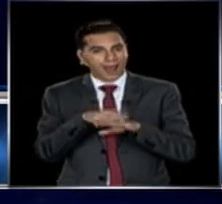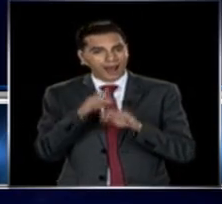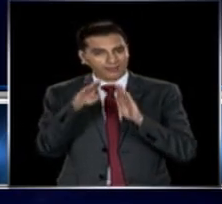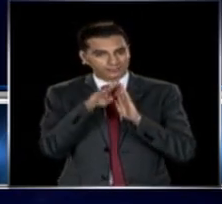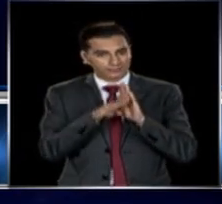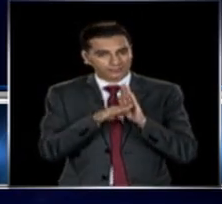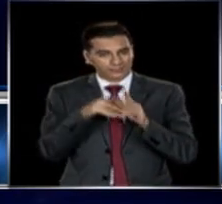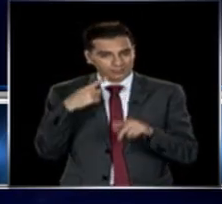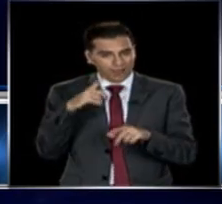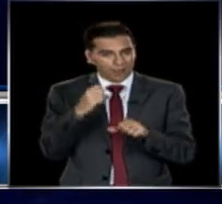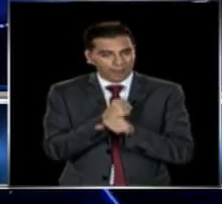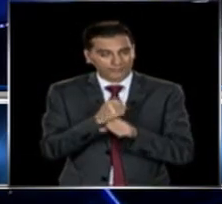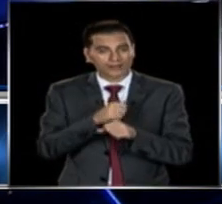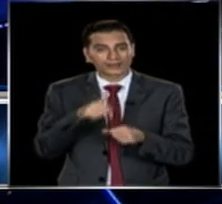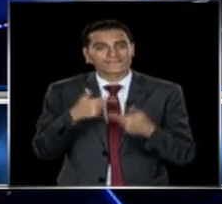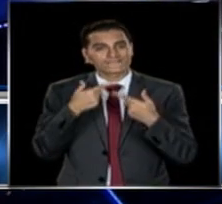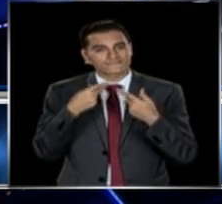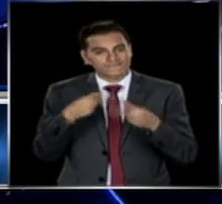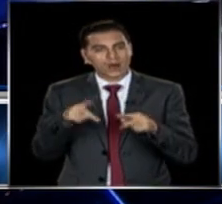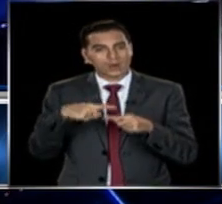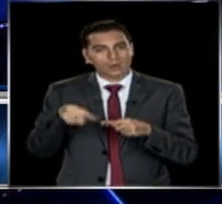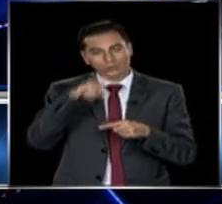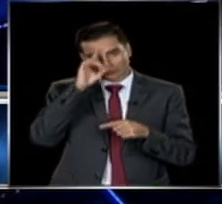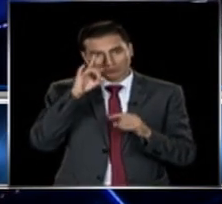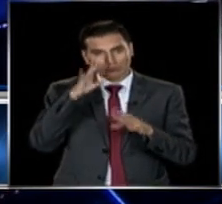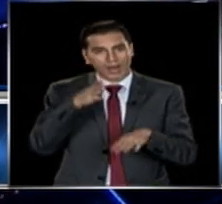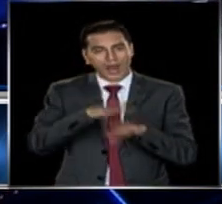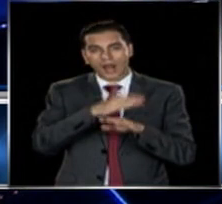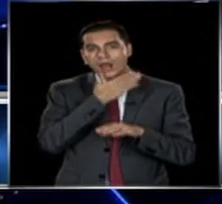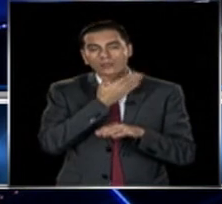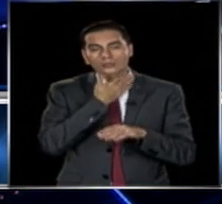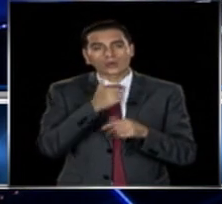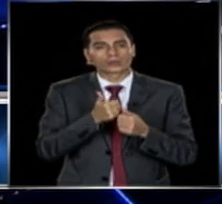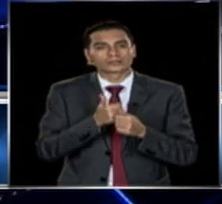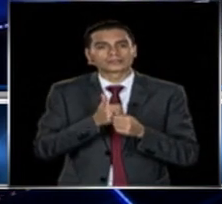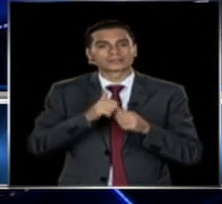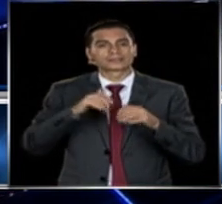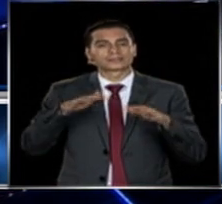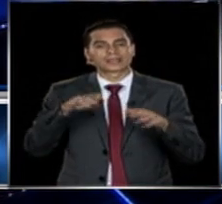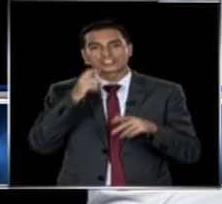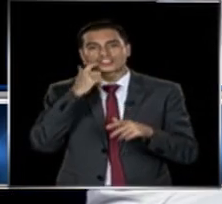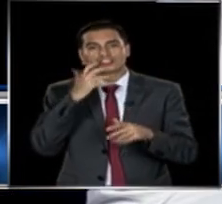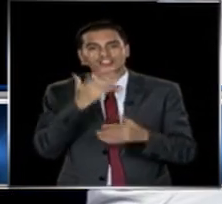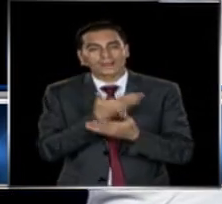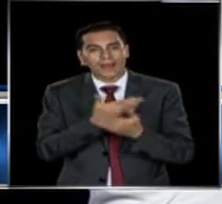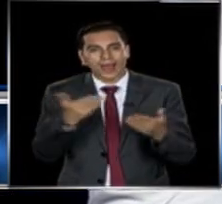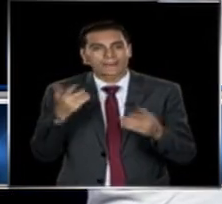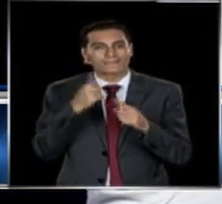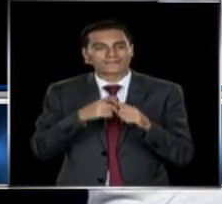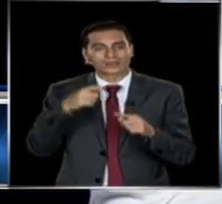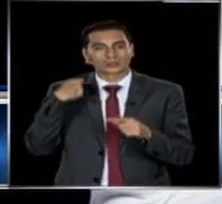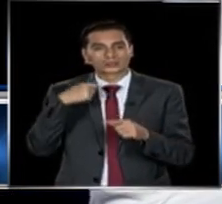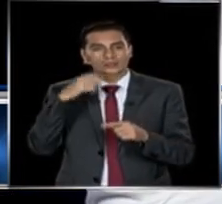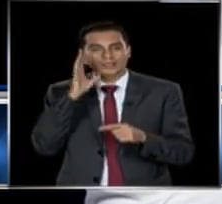تنظيم الجهود، فاحنا الحقيقه كذا وزاره بتشتغل على المتطوعين، احنا الشباب، التعليم العالي، التربيه